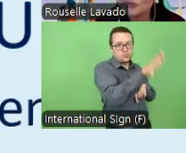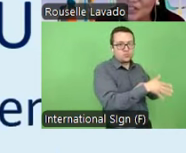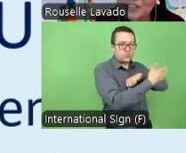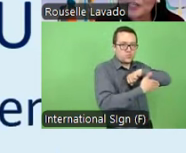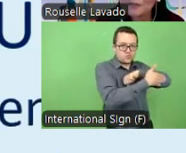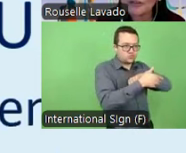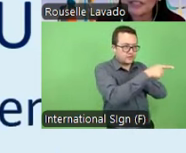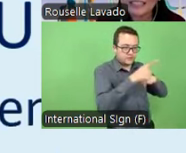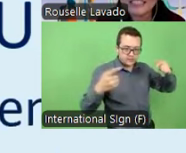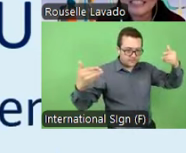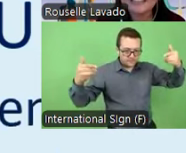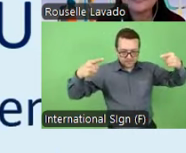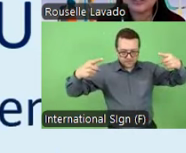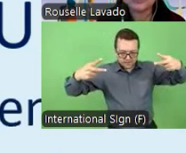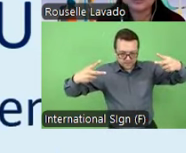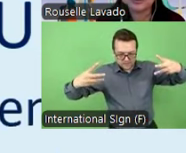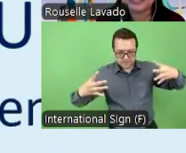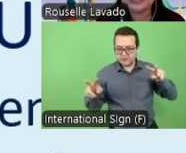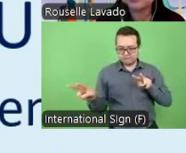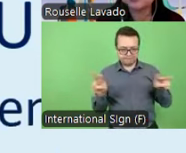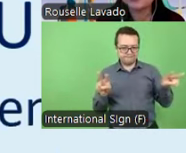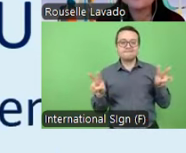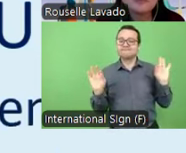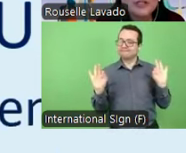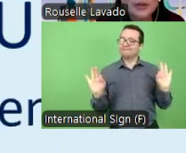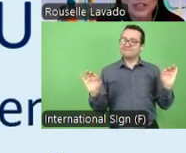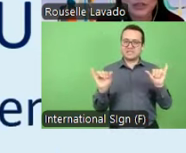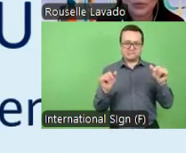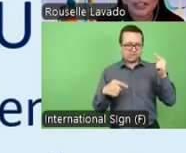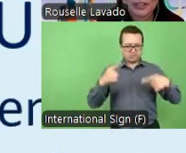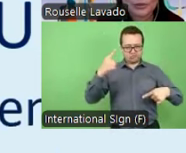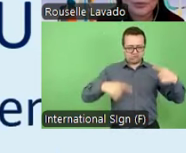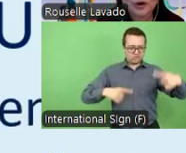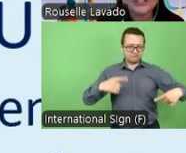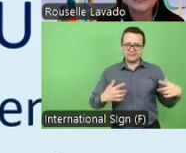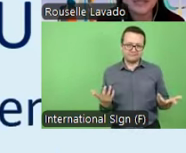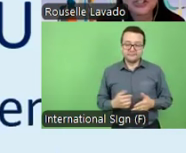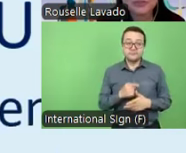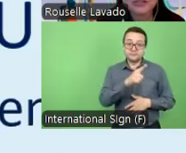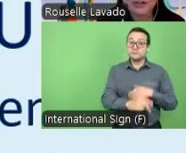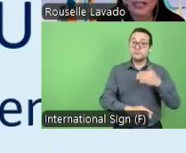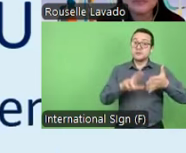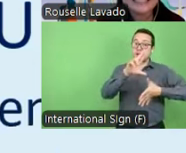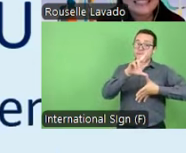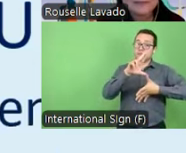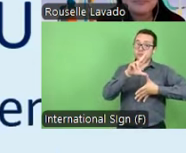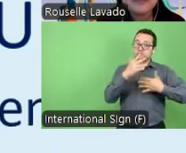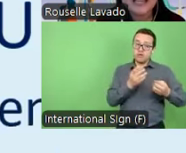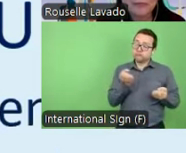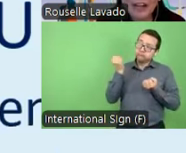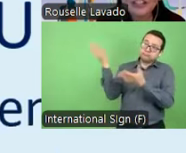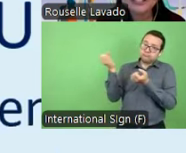le progrès et à effectuer des analyses significatives. La région des Amériques contribue activement à un groupe de travail